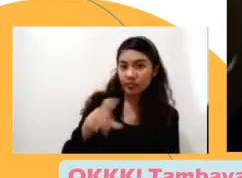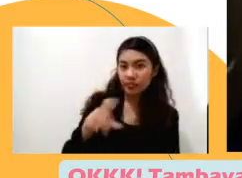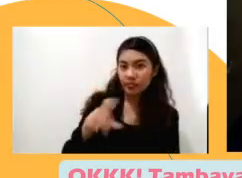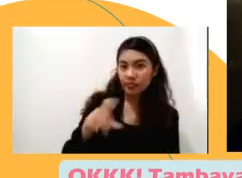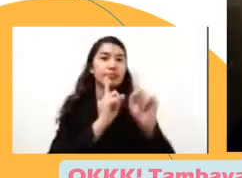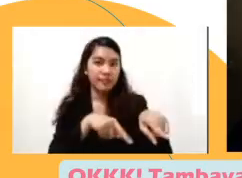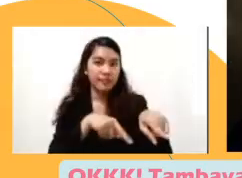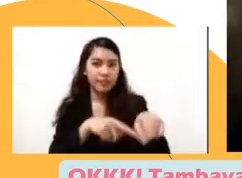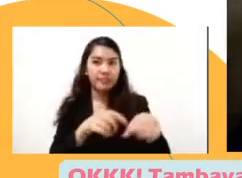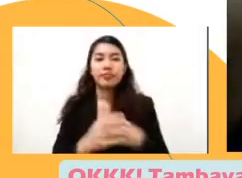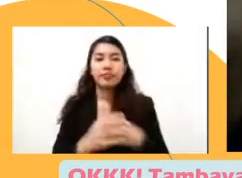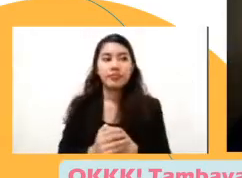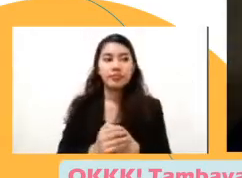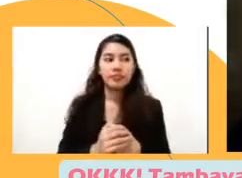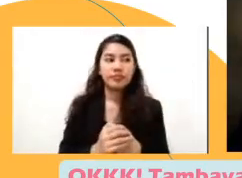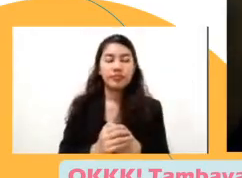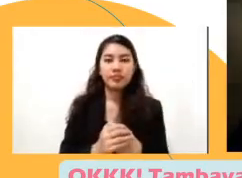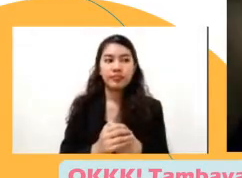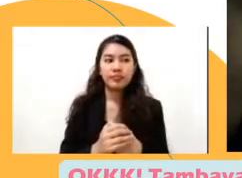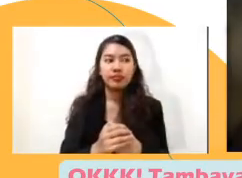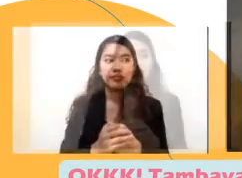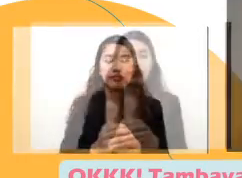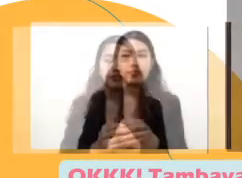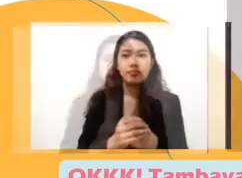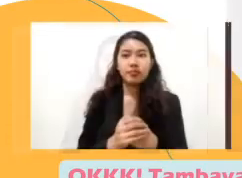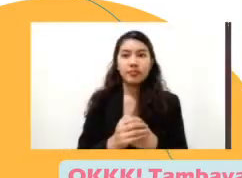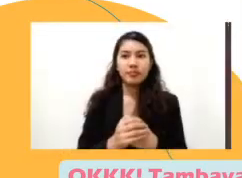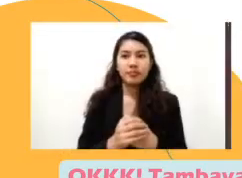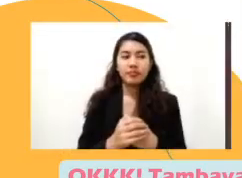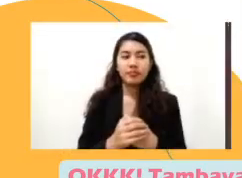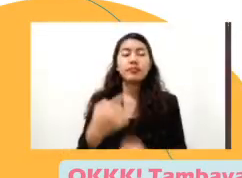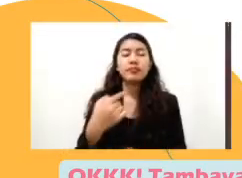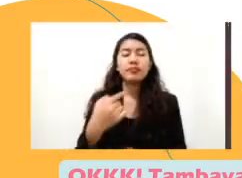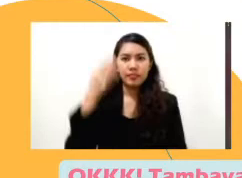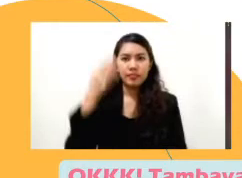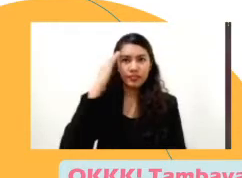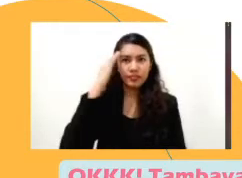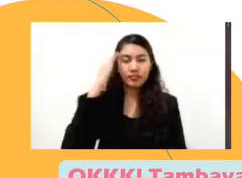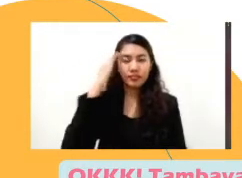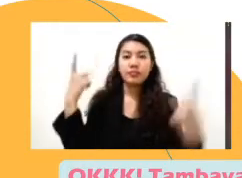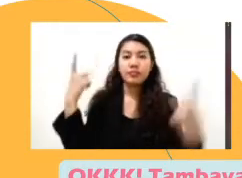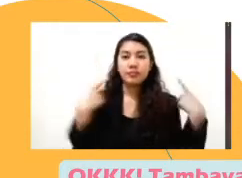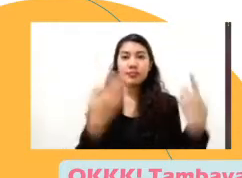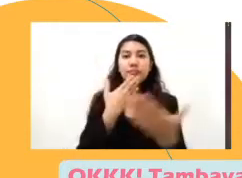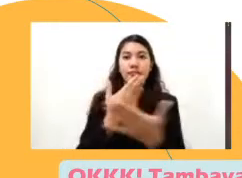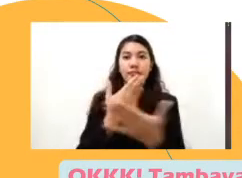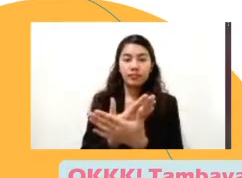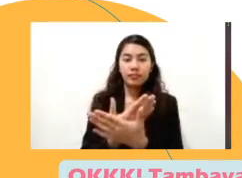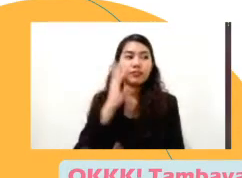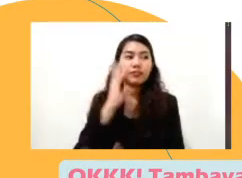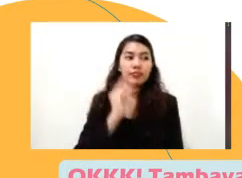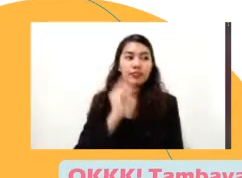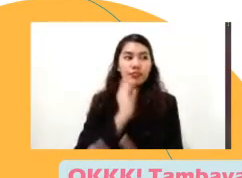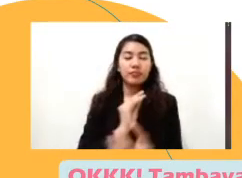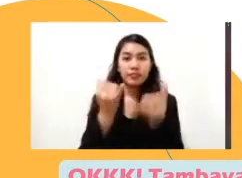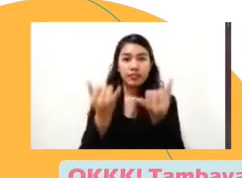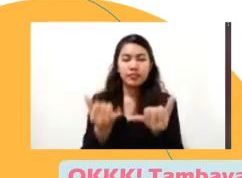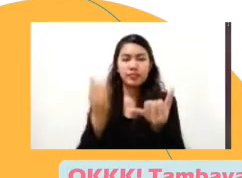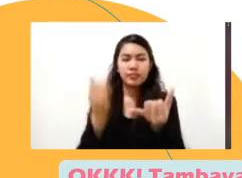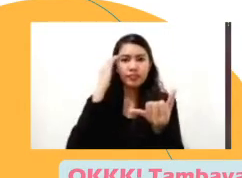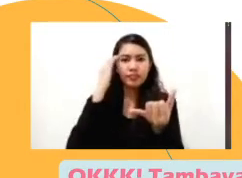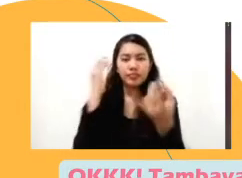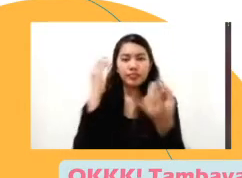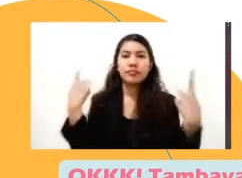portion. Yan. So, I'm sure naging masaya po yung experience natin ngayon. Makulit po yung palitan